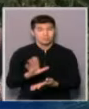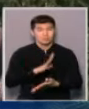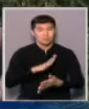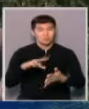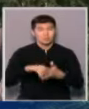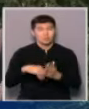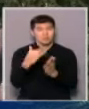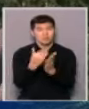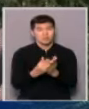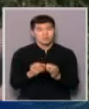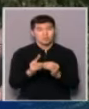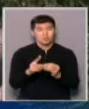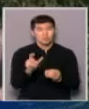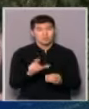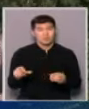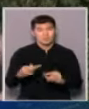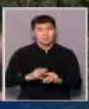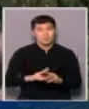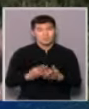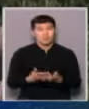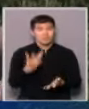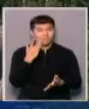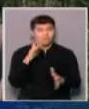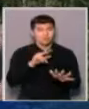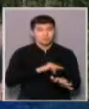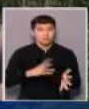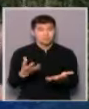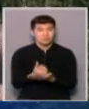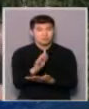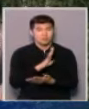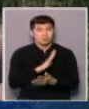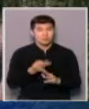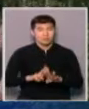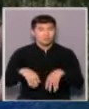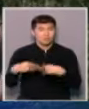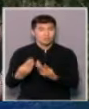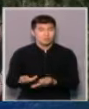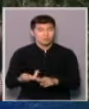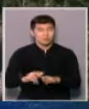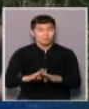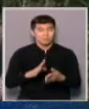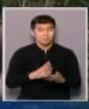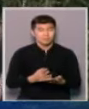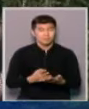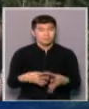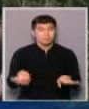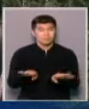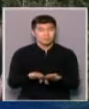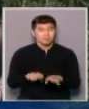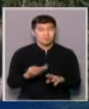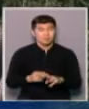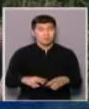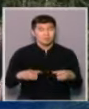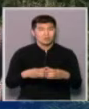Оның ішінен 11 мыңнан астам адам тұрақты жұмыс орындарына орналастырылды. Жұмыс берушілерден түскен вакансияларға. Сонымен бірге әлеуметтік